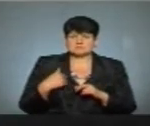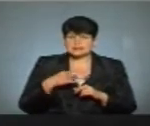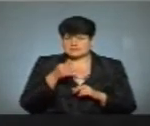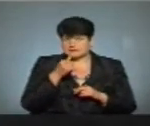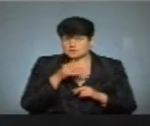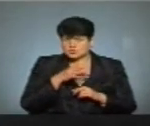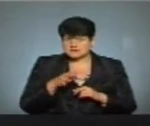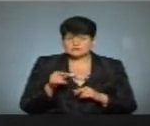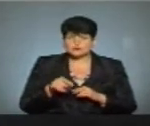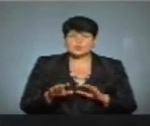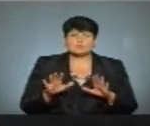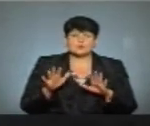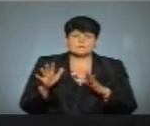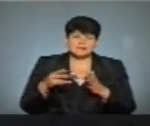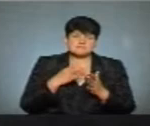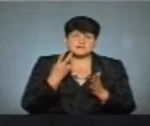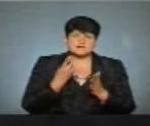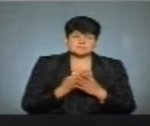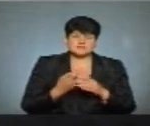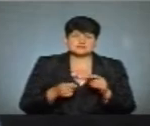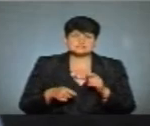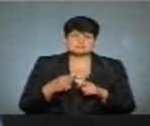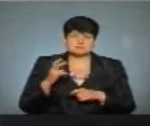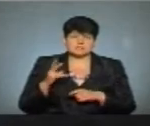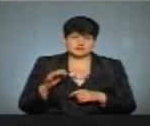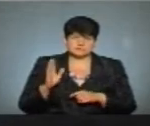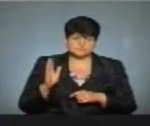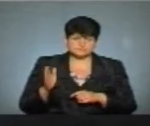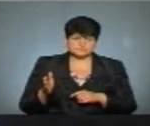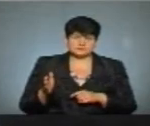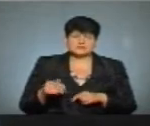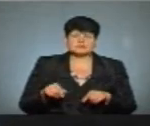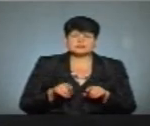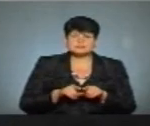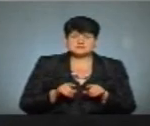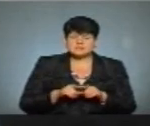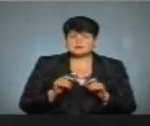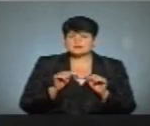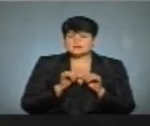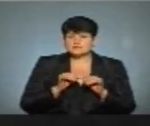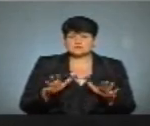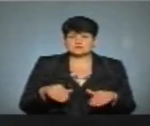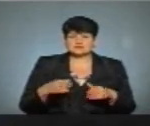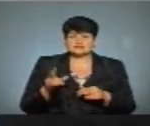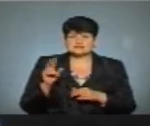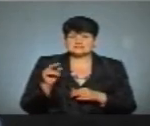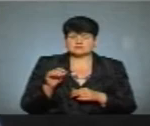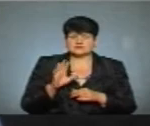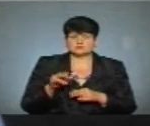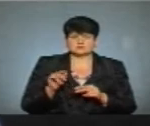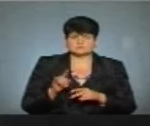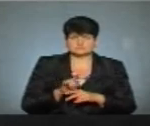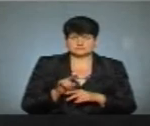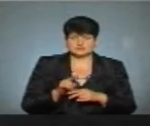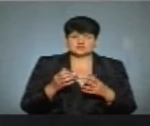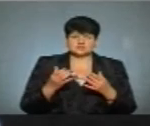могли на той момент передбачити ті збитки, які відбудуться. І так само ми не могли надавати якісь цифри, які будуть недостовірні. Ми